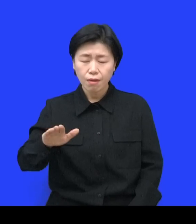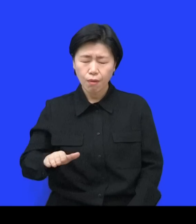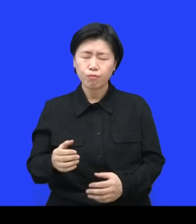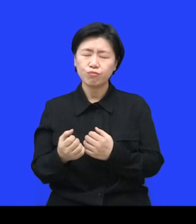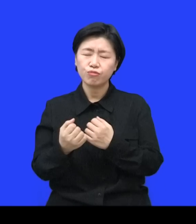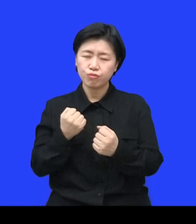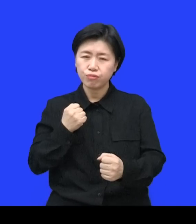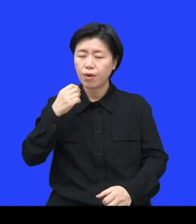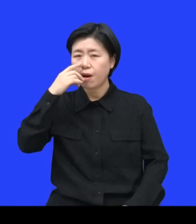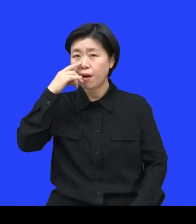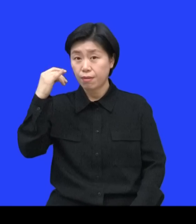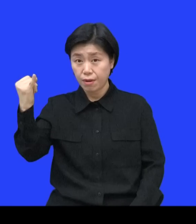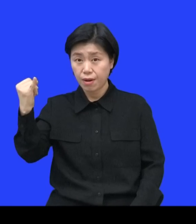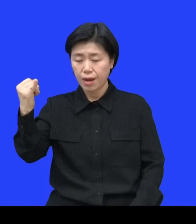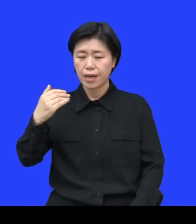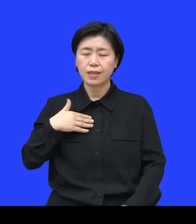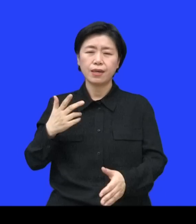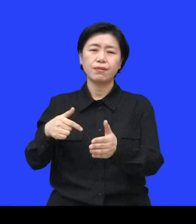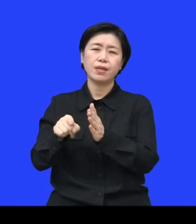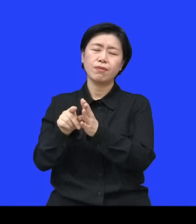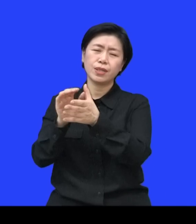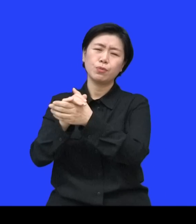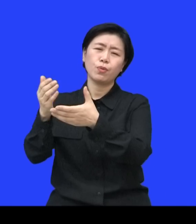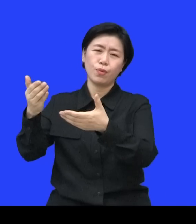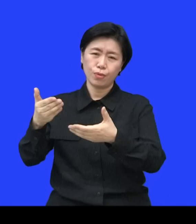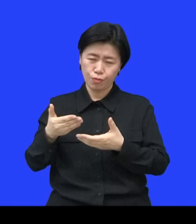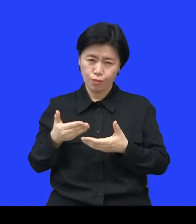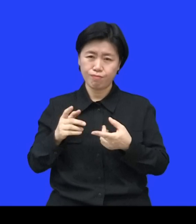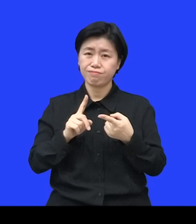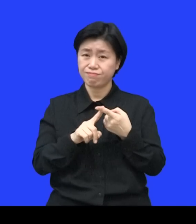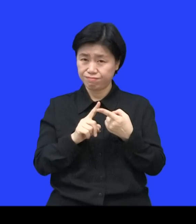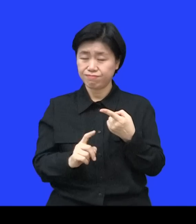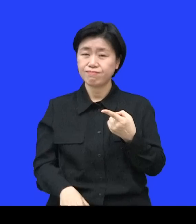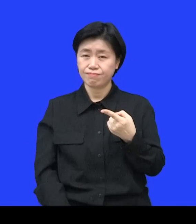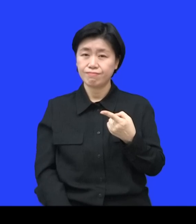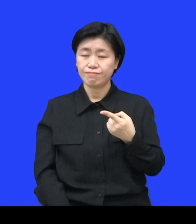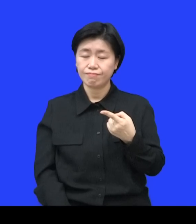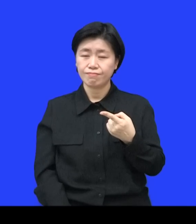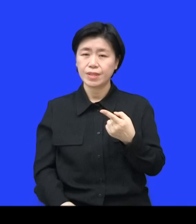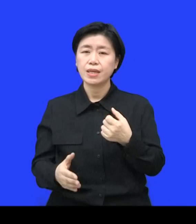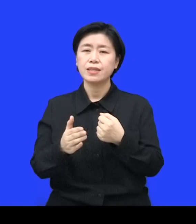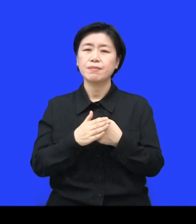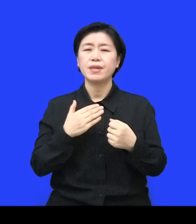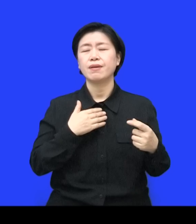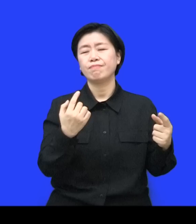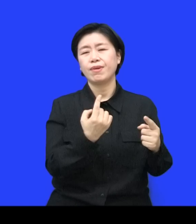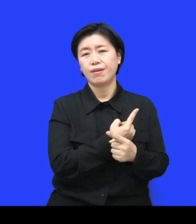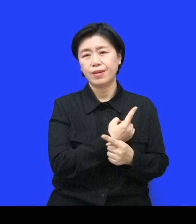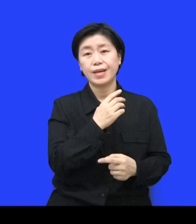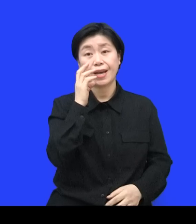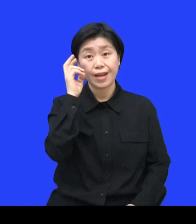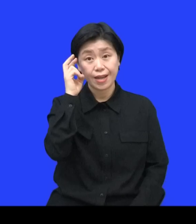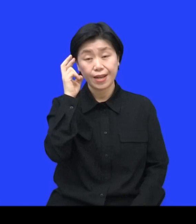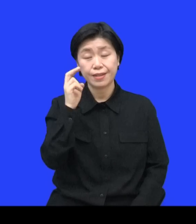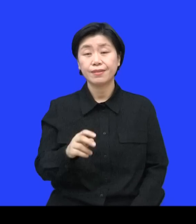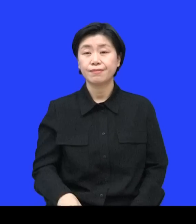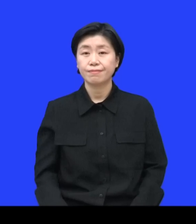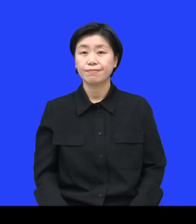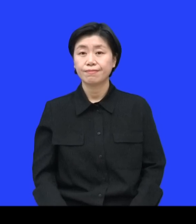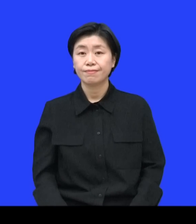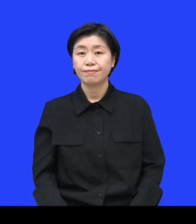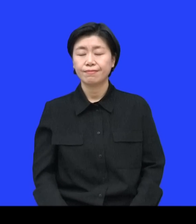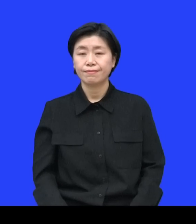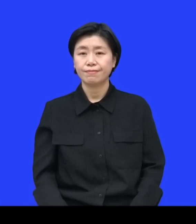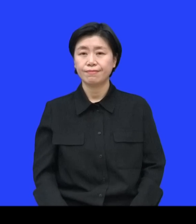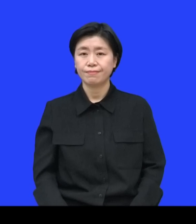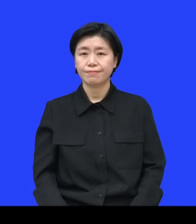꾸준하게 자녀를 위해서 기도하셨던 그거 하나님께서 내 자유함, 내 중독에서의 회복을